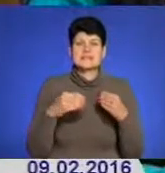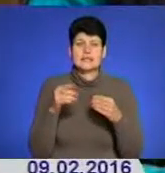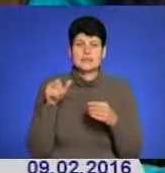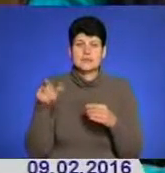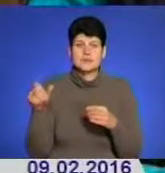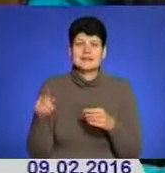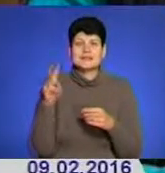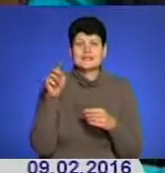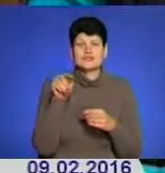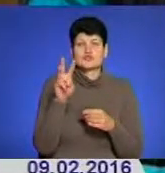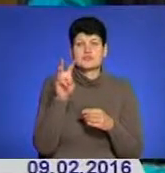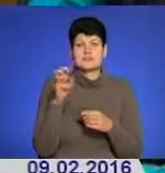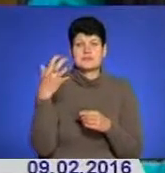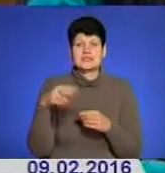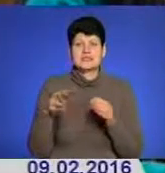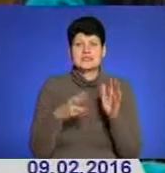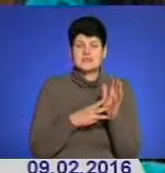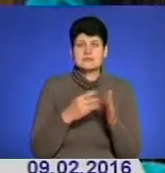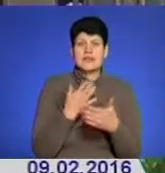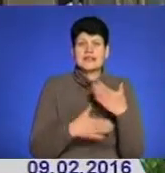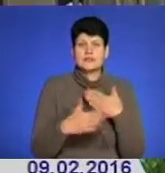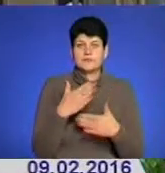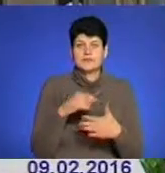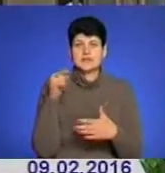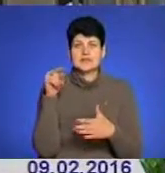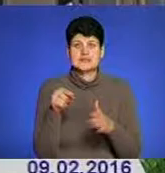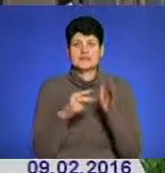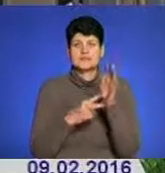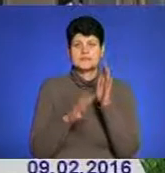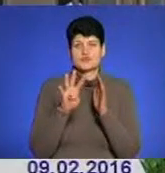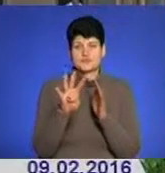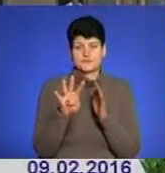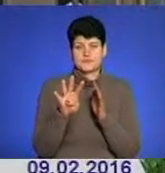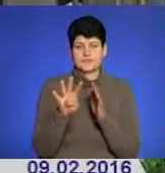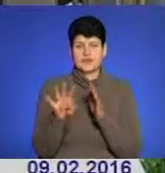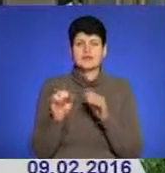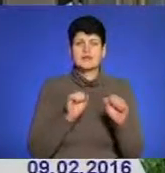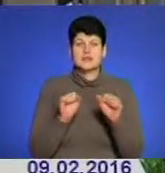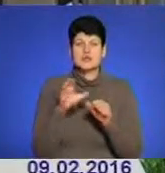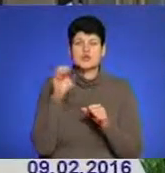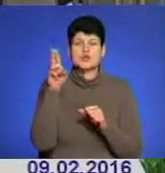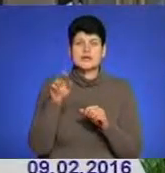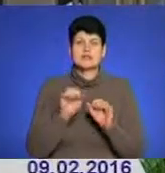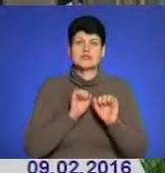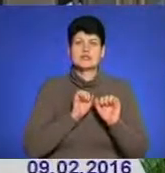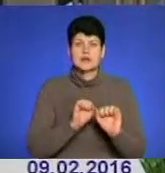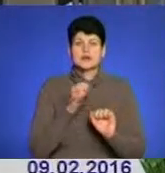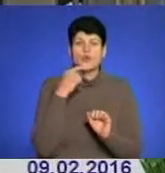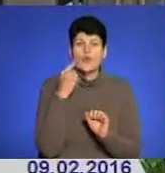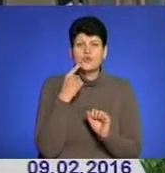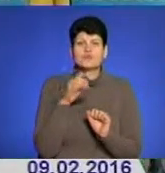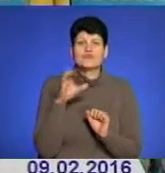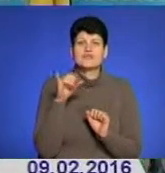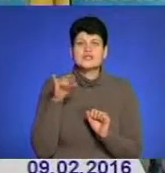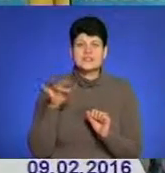1358 гривень, для непрацездатних – 1074. У Департаменті соцзахисту обласної адміністрації кажуть, що у